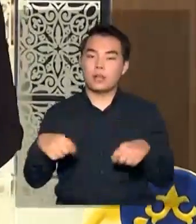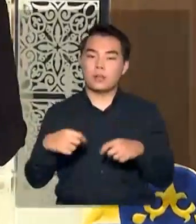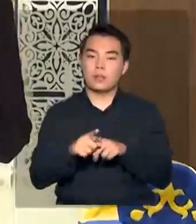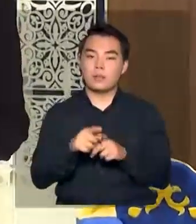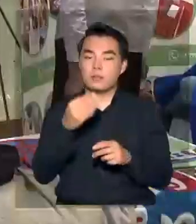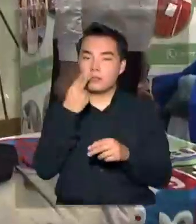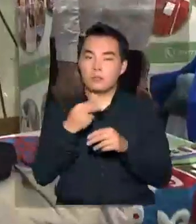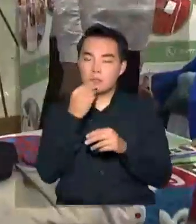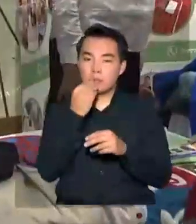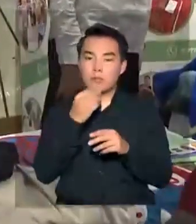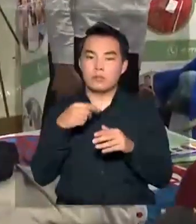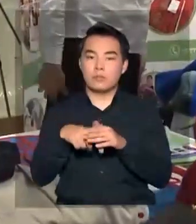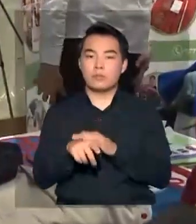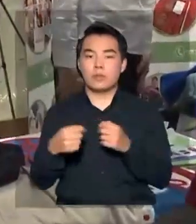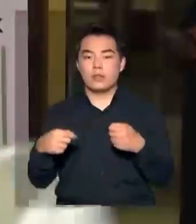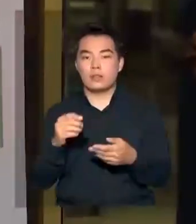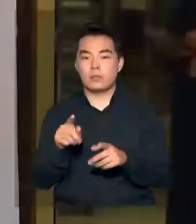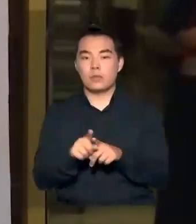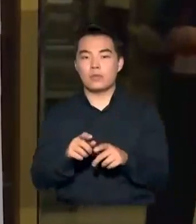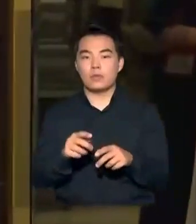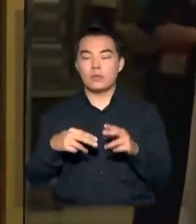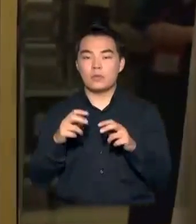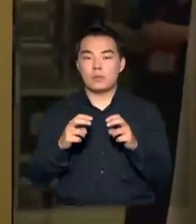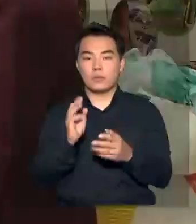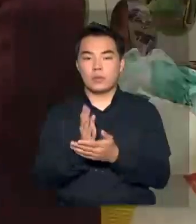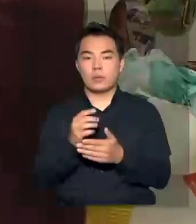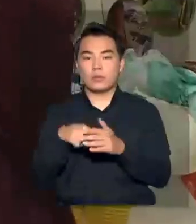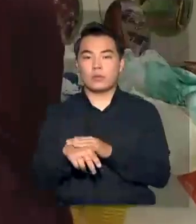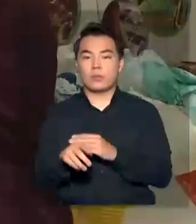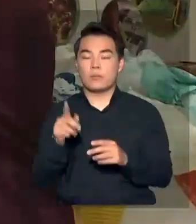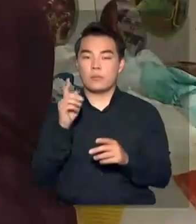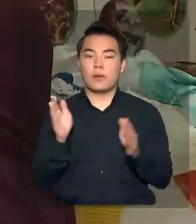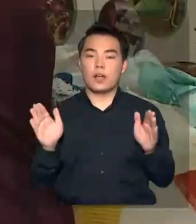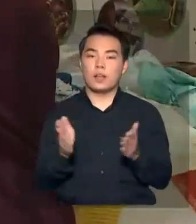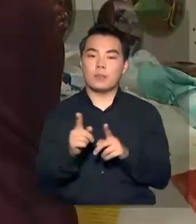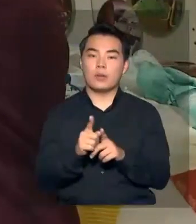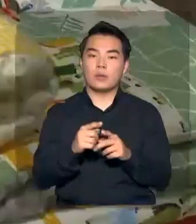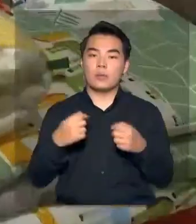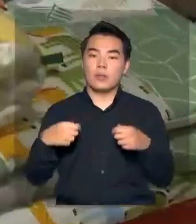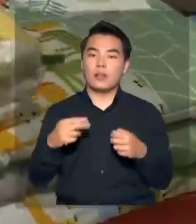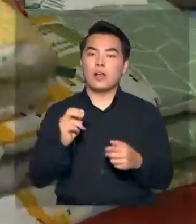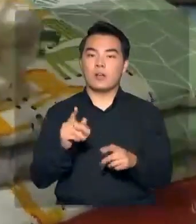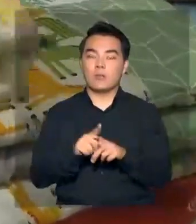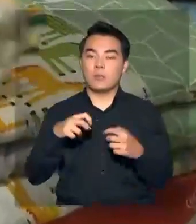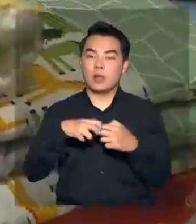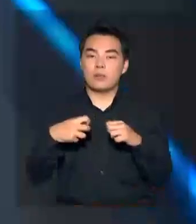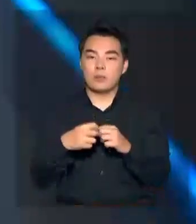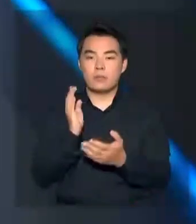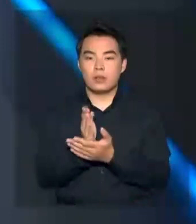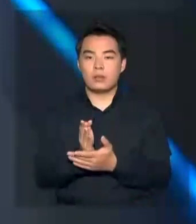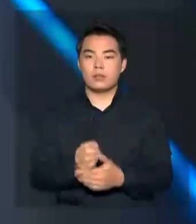продуктов питания. И с какими проблемами чаще всего сталкиваются малые предприятия на селе?